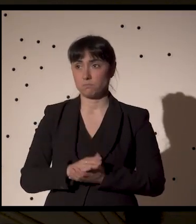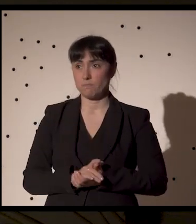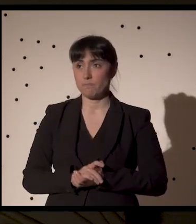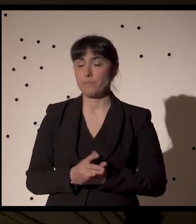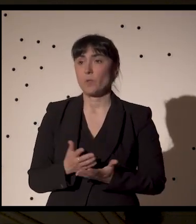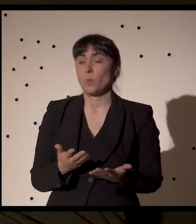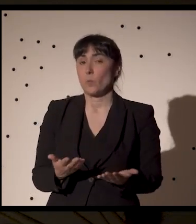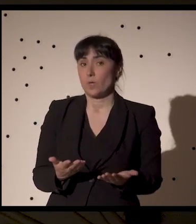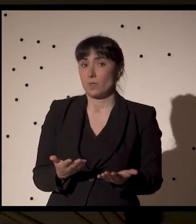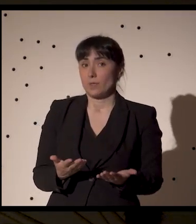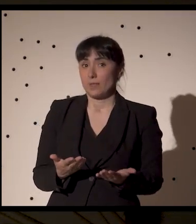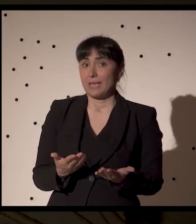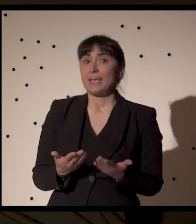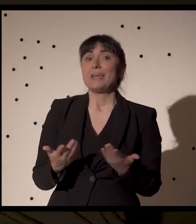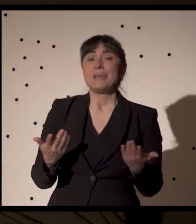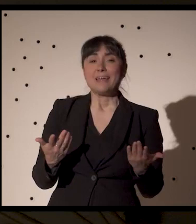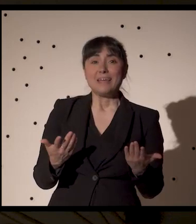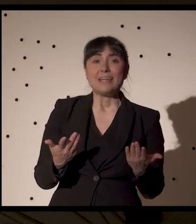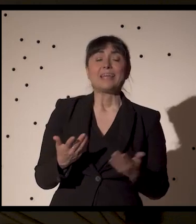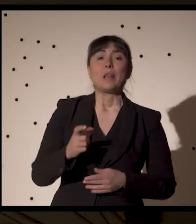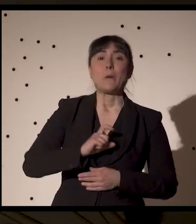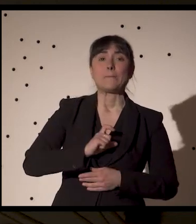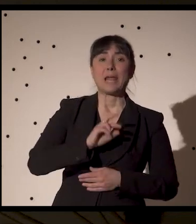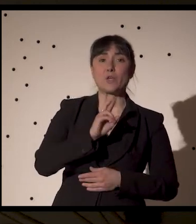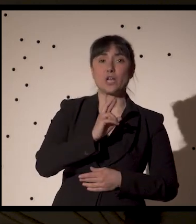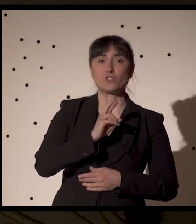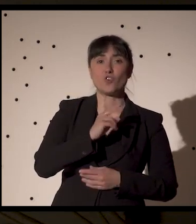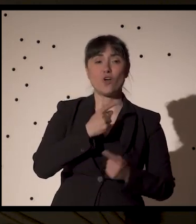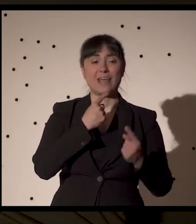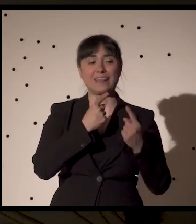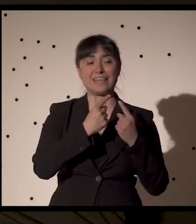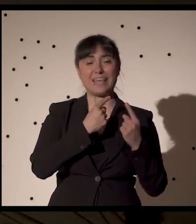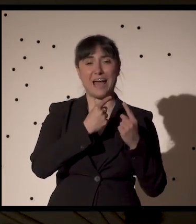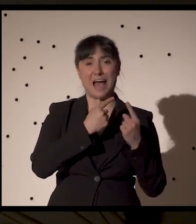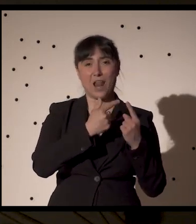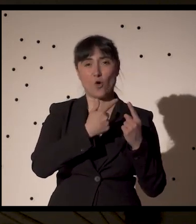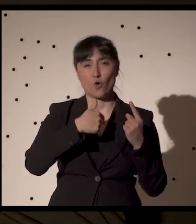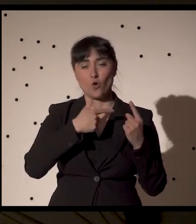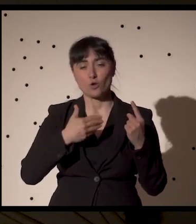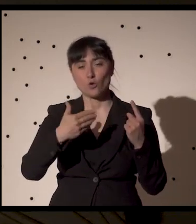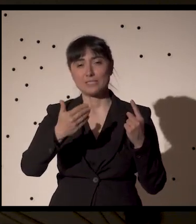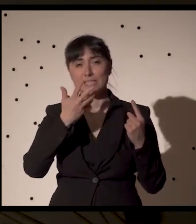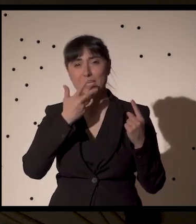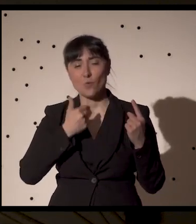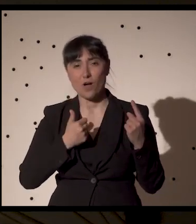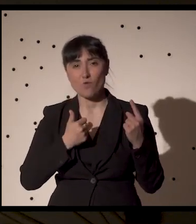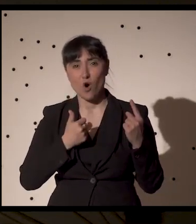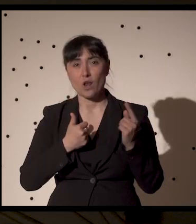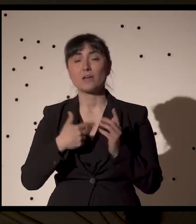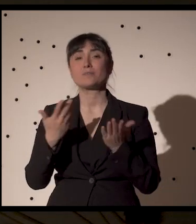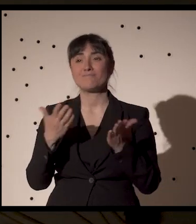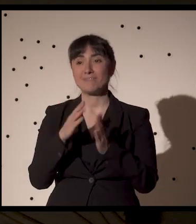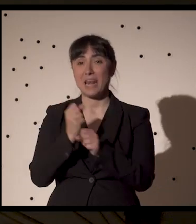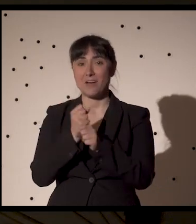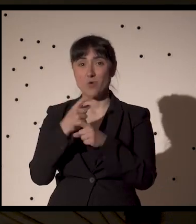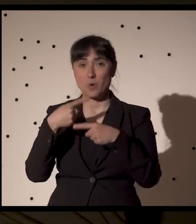percorso di quella di dialogo con il premio a Riccione portando in scena anche questo nuovo testo di Alberici che al